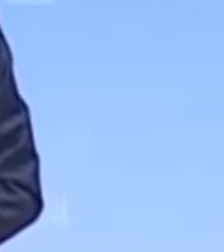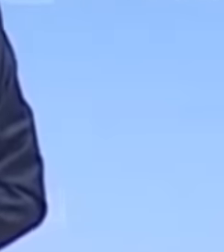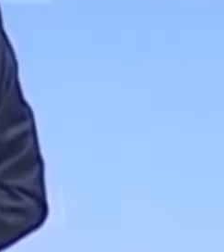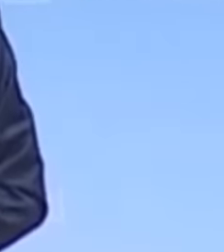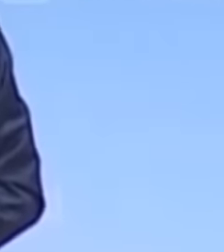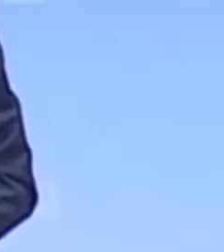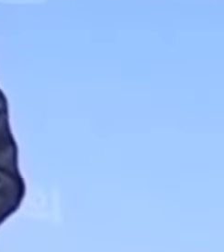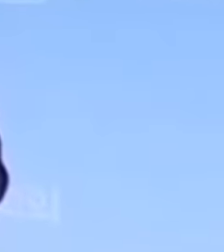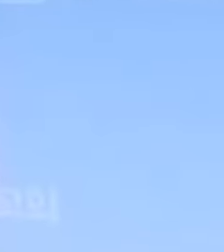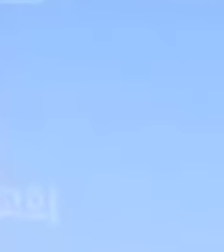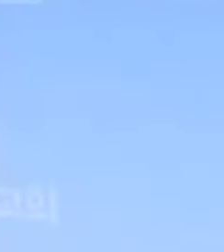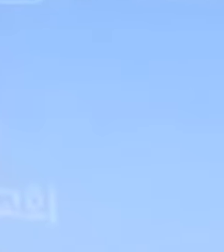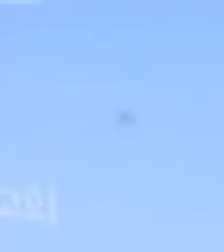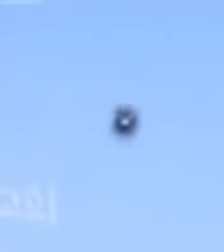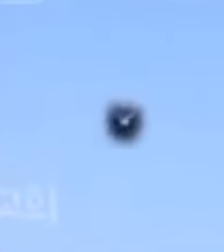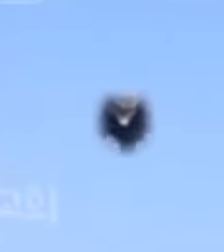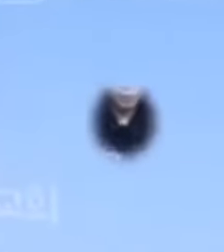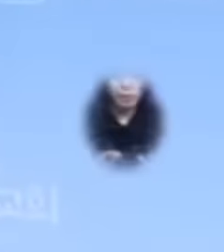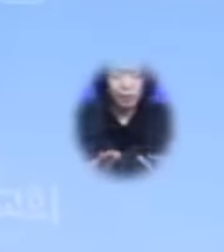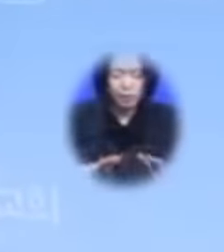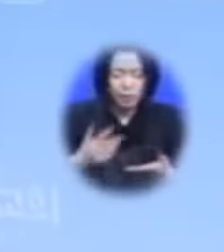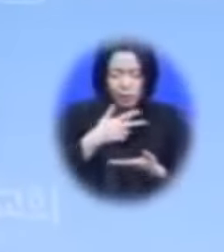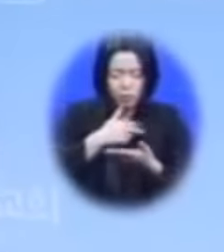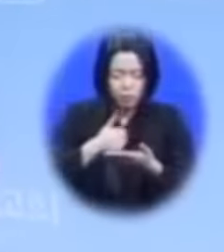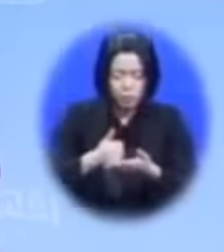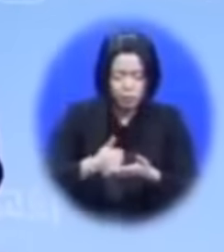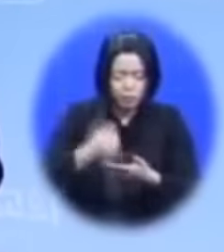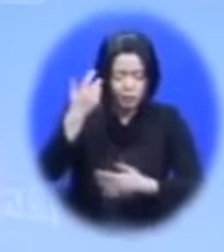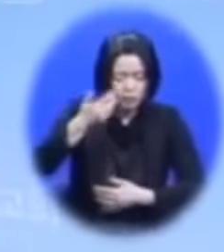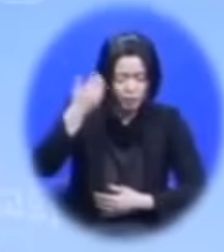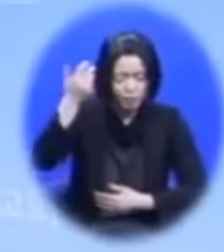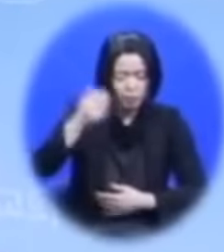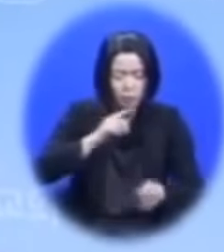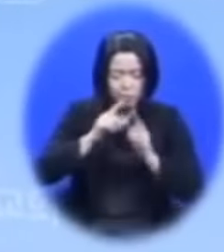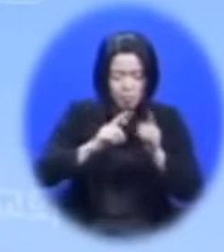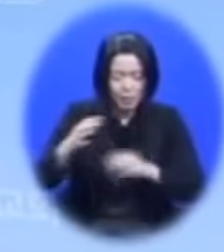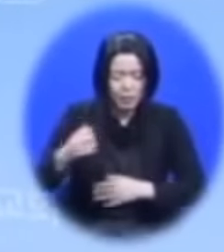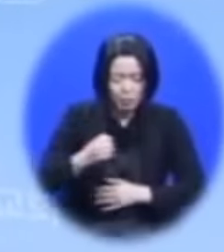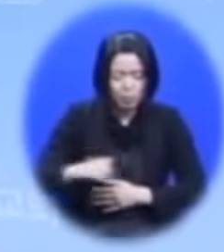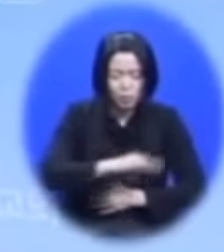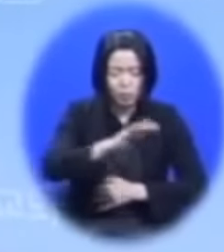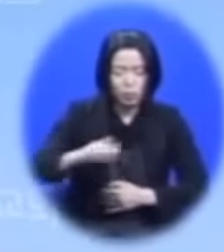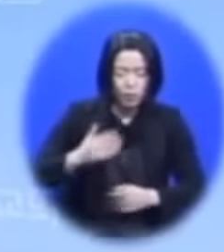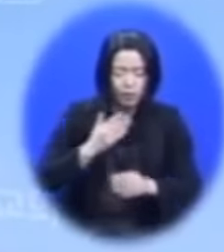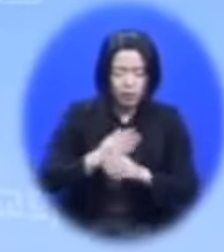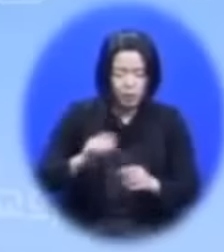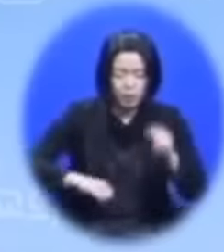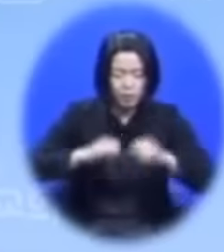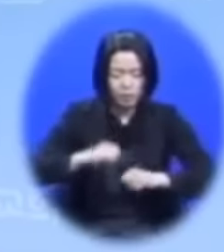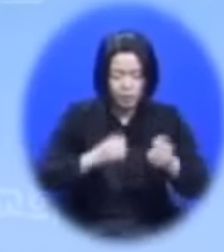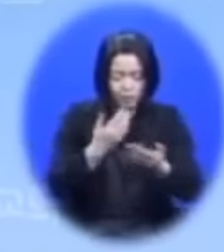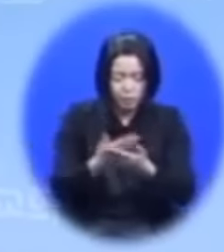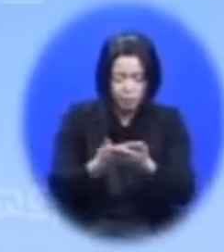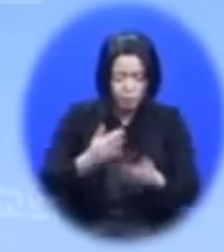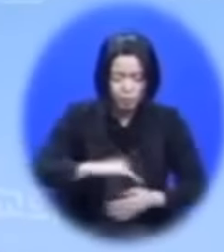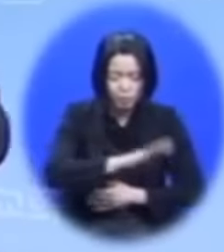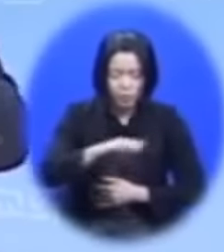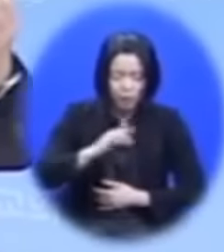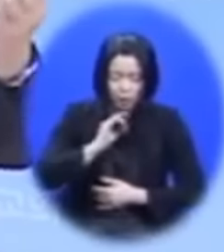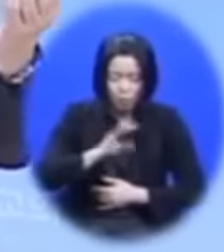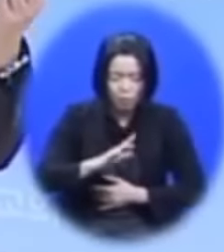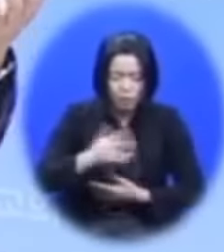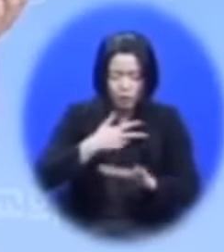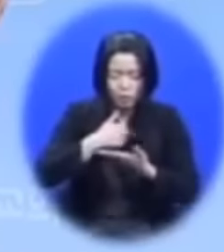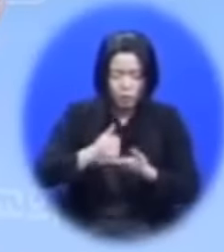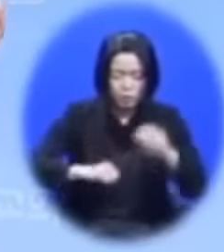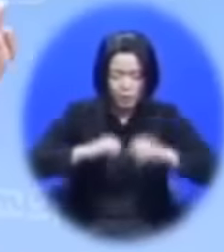아버지 하나님, 오늘 주의 영으로 말씀으로 우리 가운데 역사하소서. 저희들이 오직